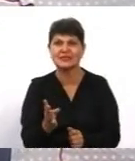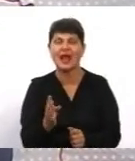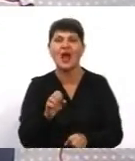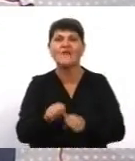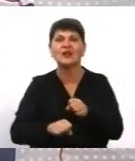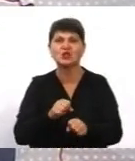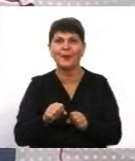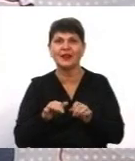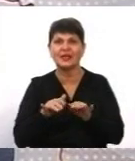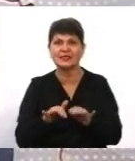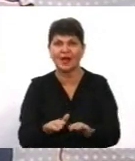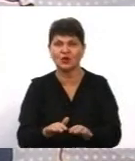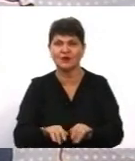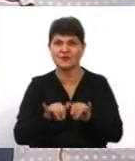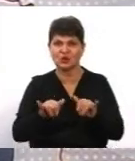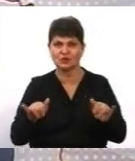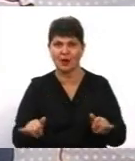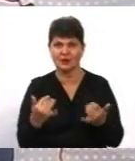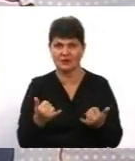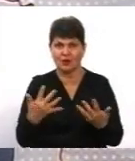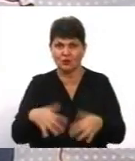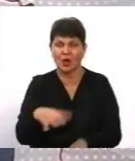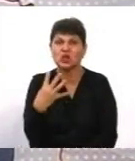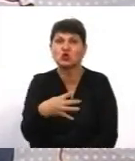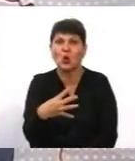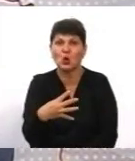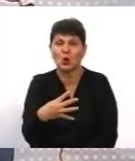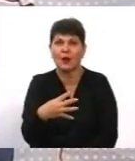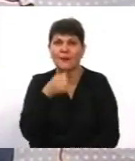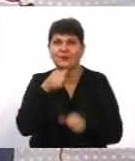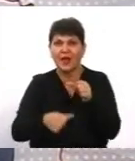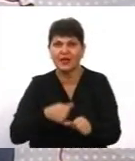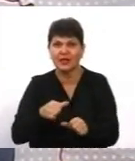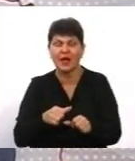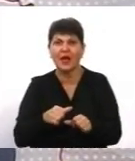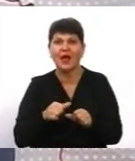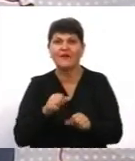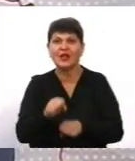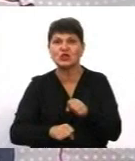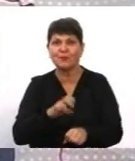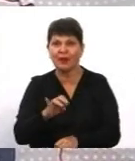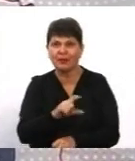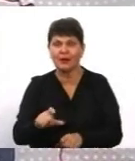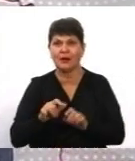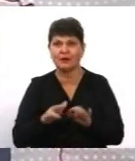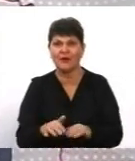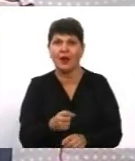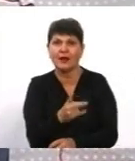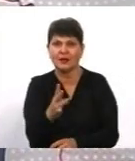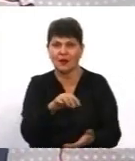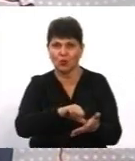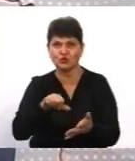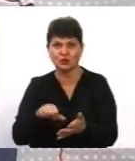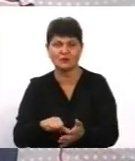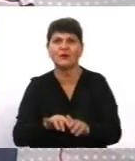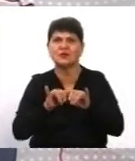Зараз ми проводимо вже понад 40 велосипедних заходів на рік. І кількість учасників, що не можу не тішити, теж